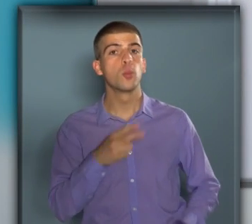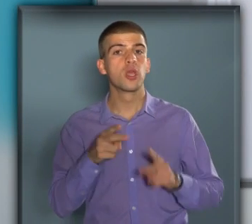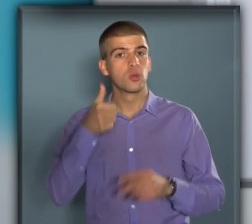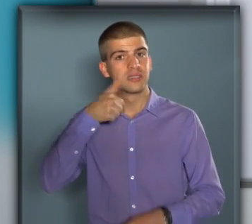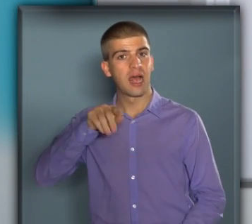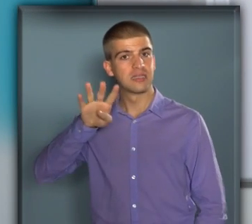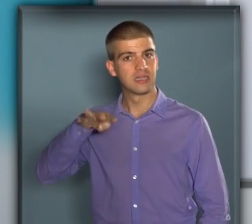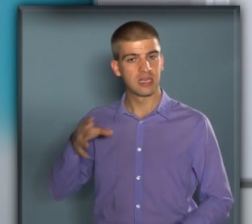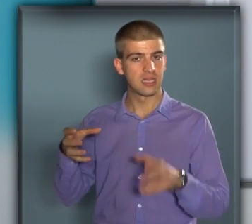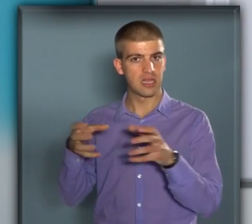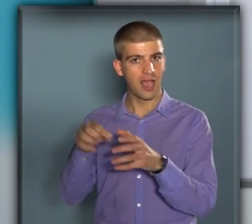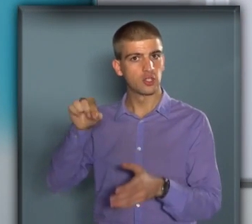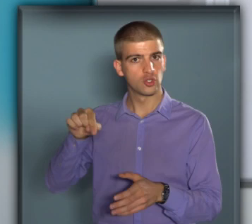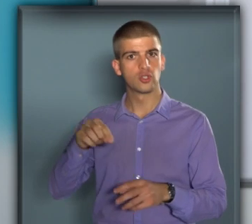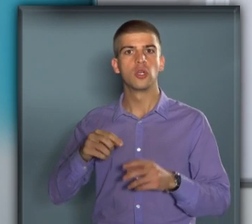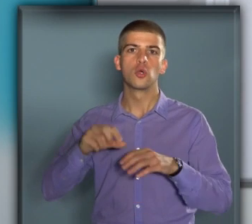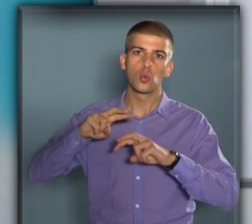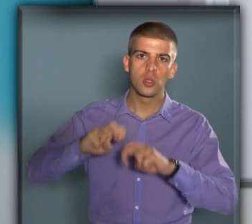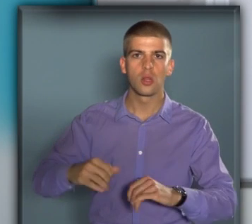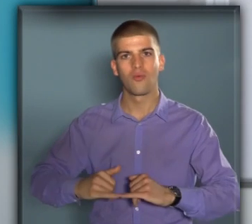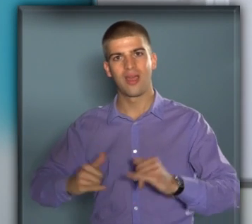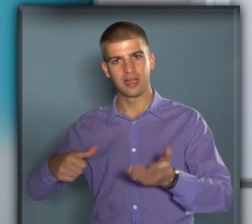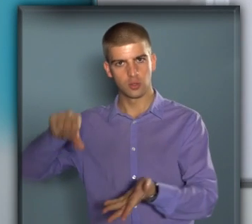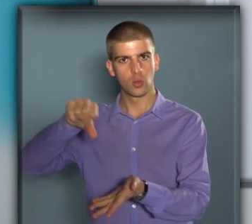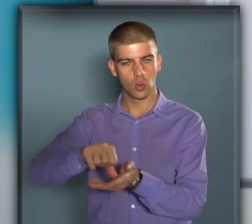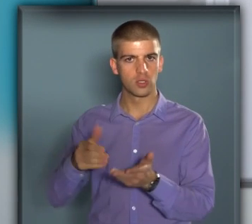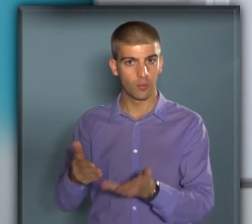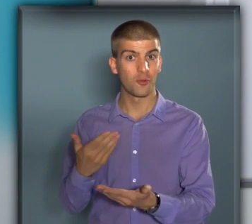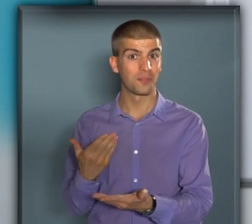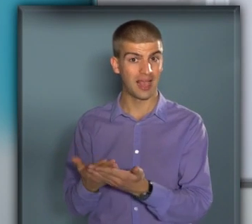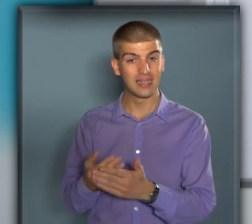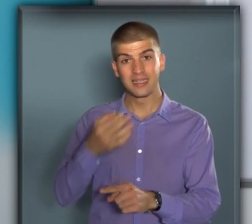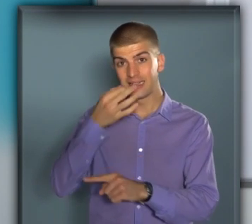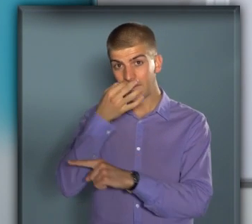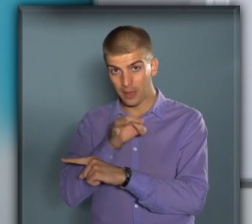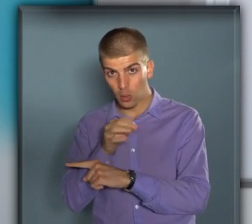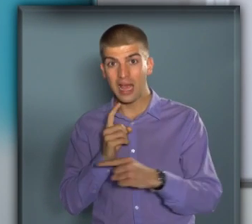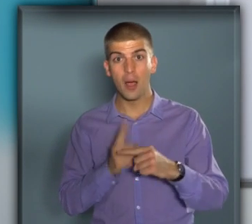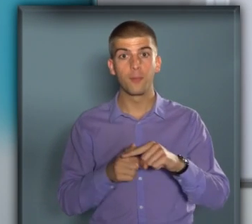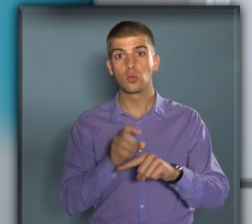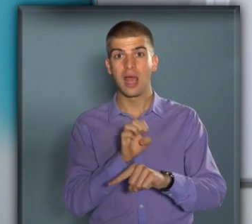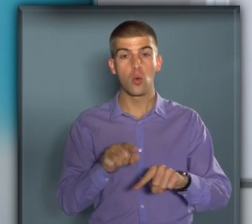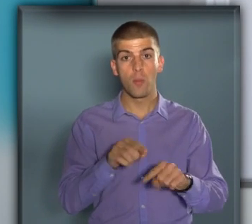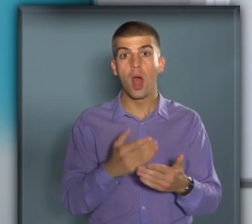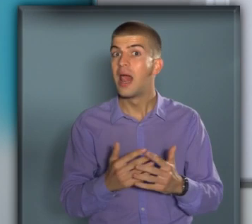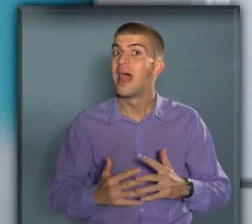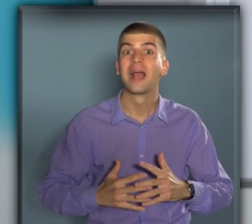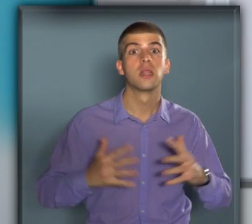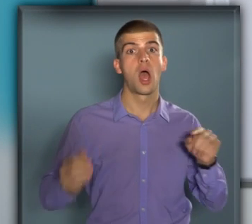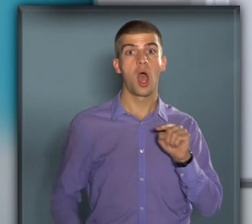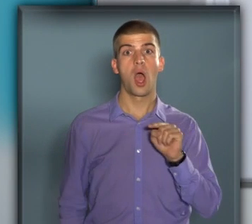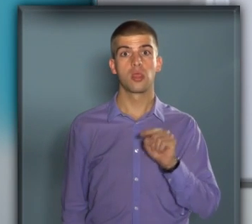alatt található jelenleg az egyik fejlesztő, kutatófejlesztő központunk, amely Németországon kívül itt Európában a